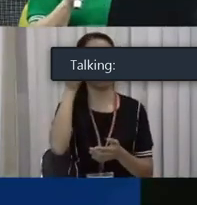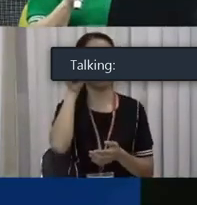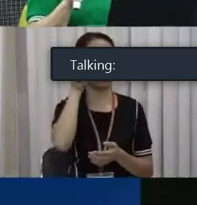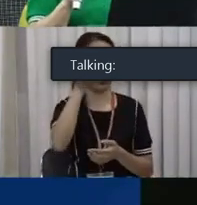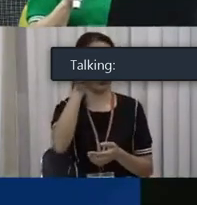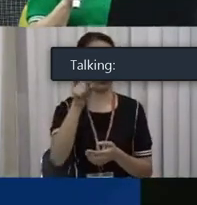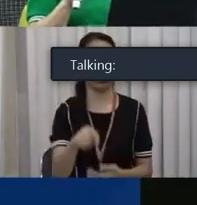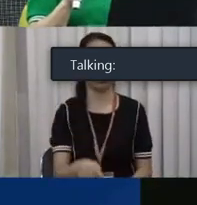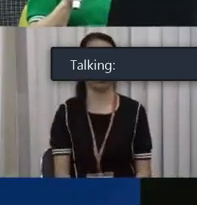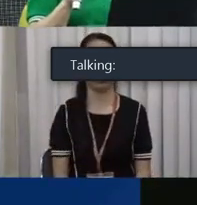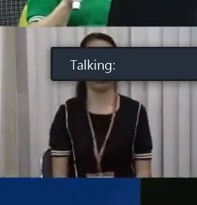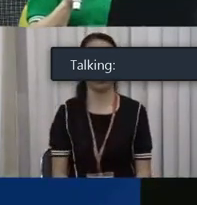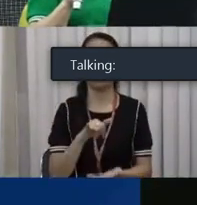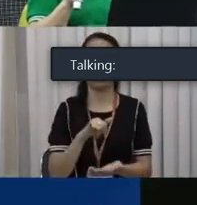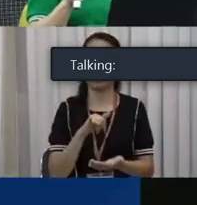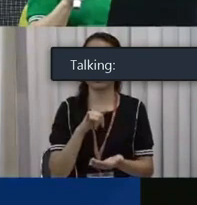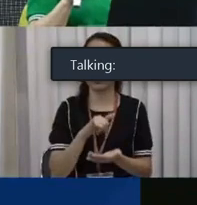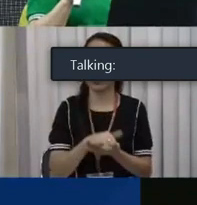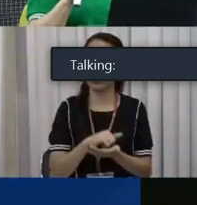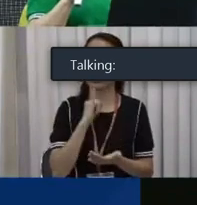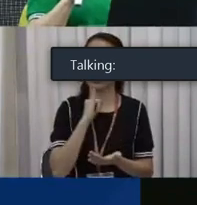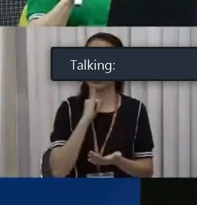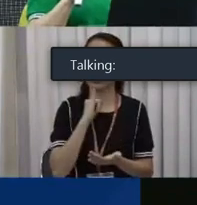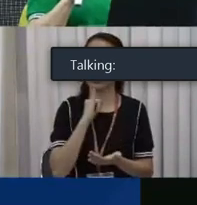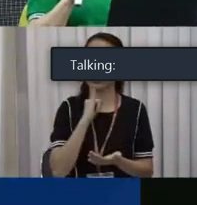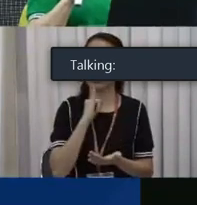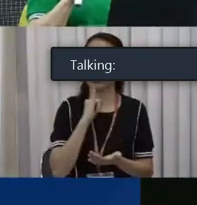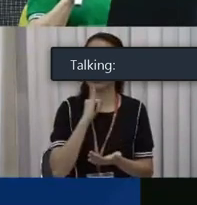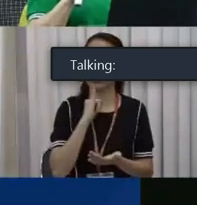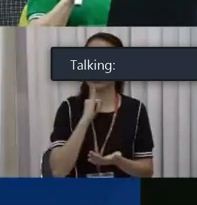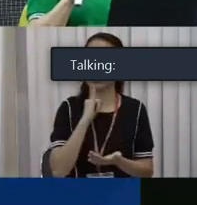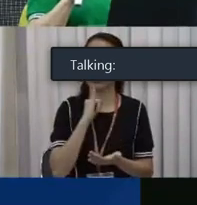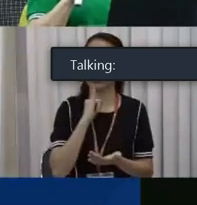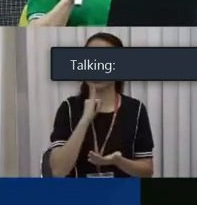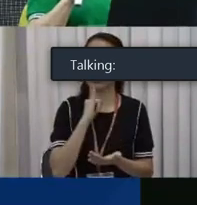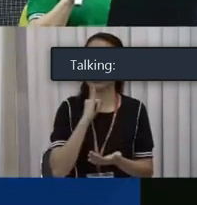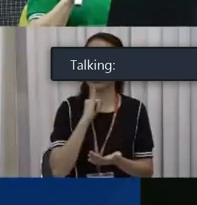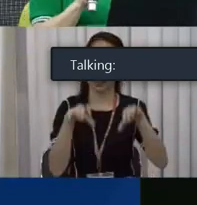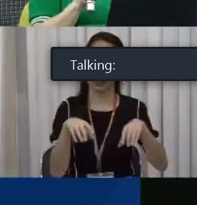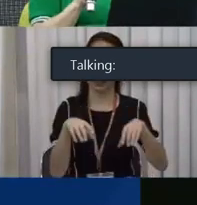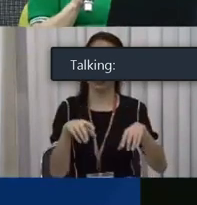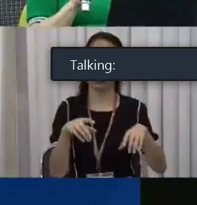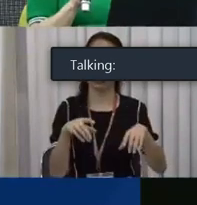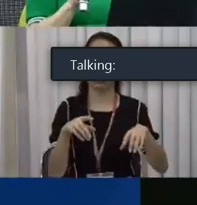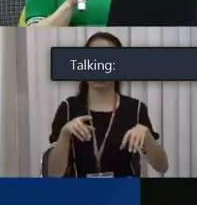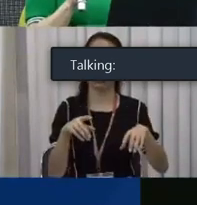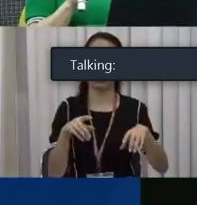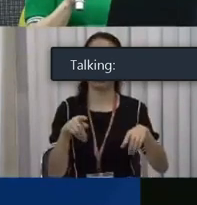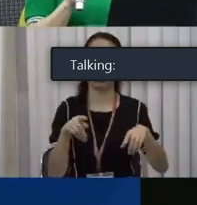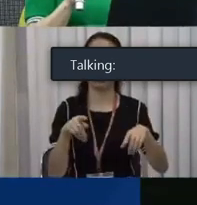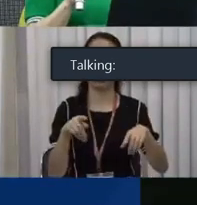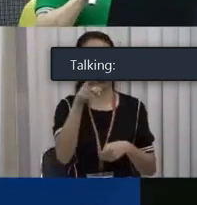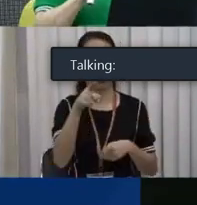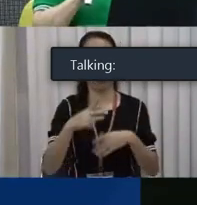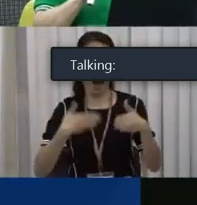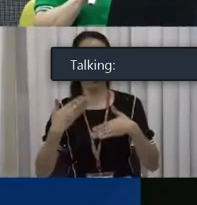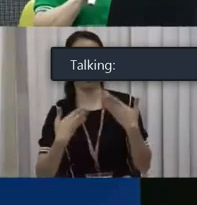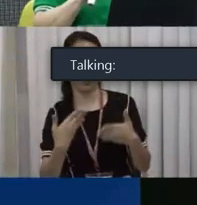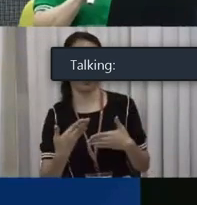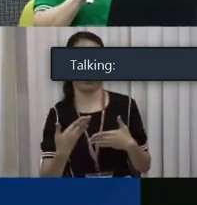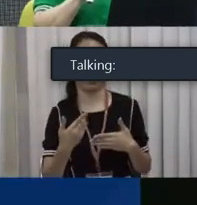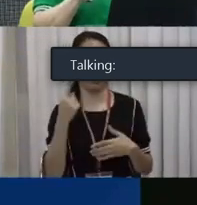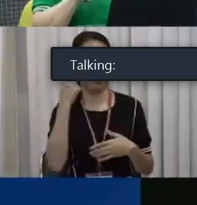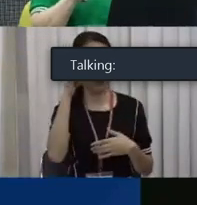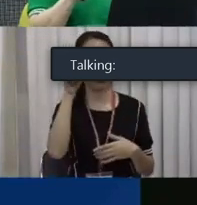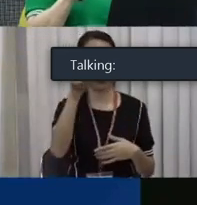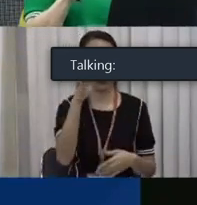all, kadtog yung trabaho nga makahatag nato pod og kalipay. Kanang trabaho nga murag wala ka